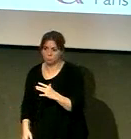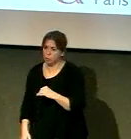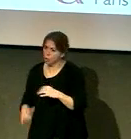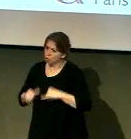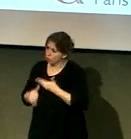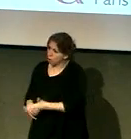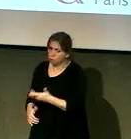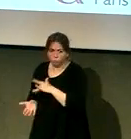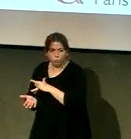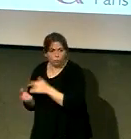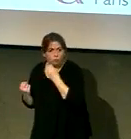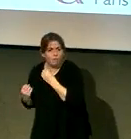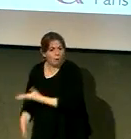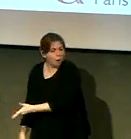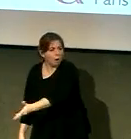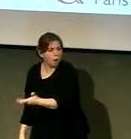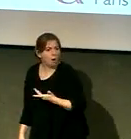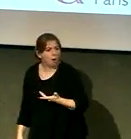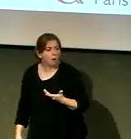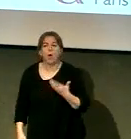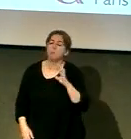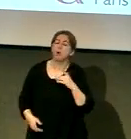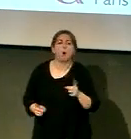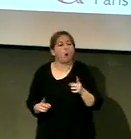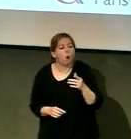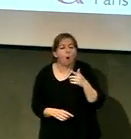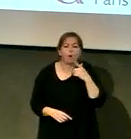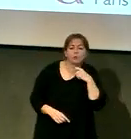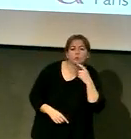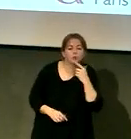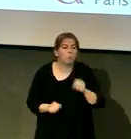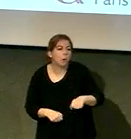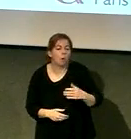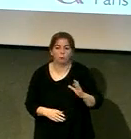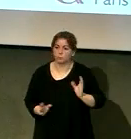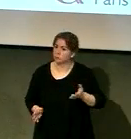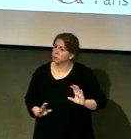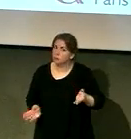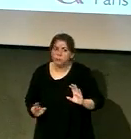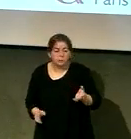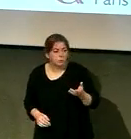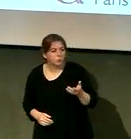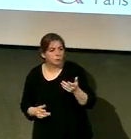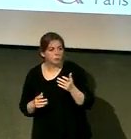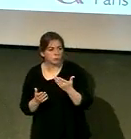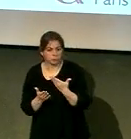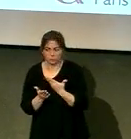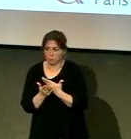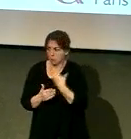les femmes bien ne consomment pas du cannabis, et surtout quand elles sont enceintes. C'est pas ce que leur disent les réseaux sociaux, c'est pas la